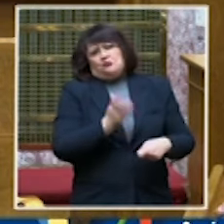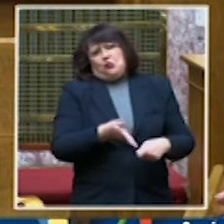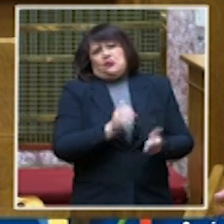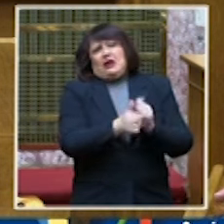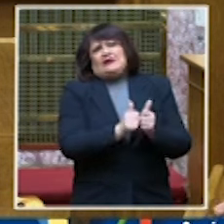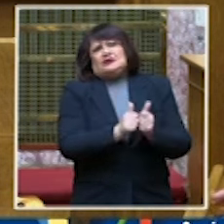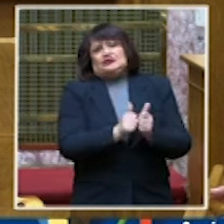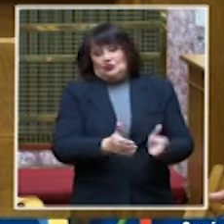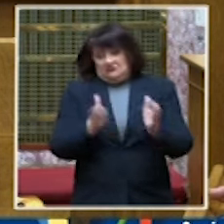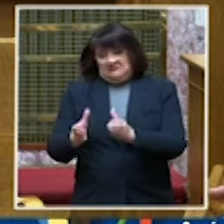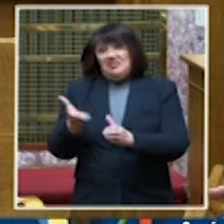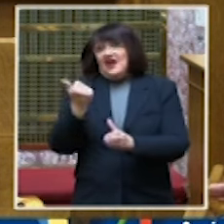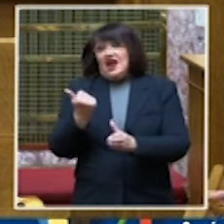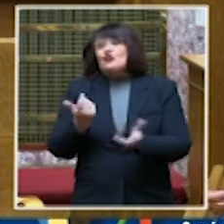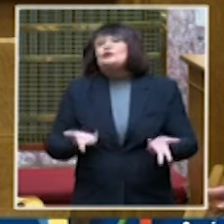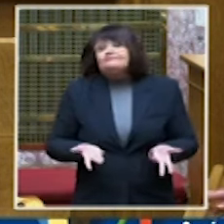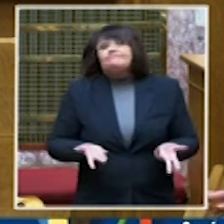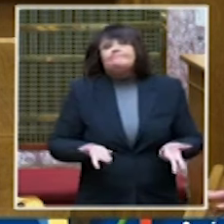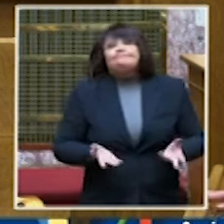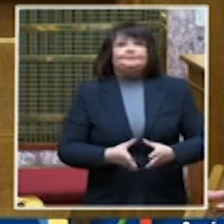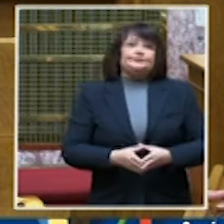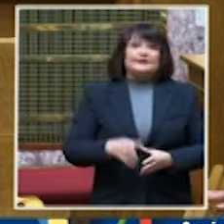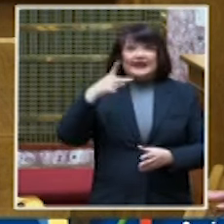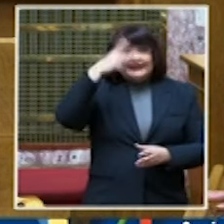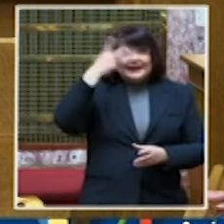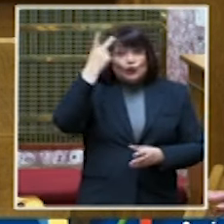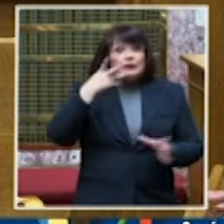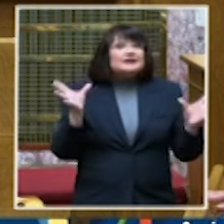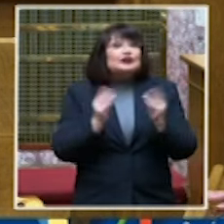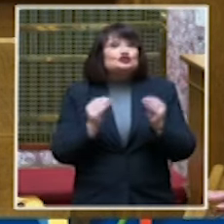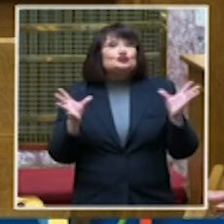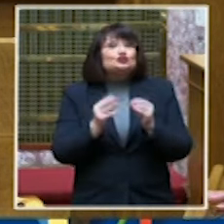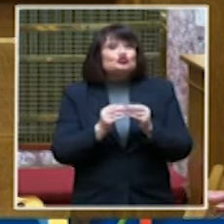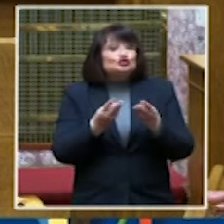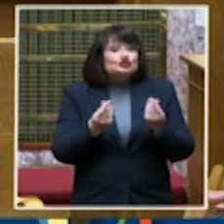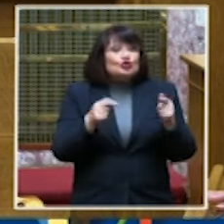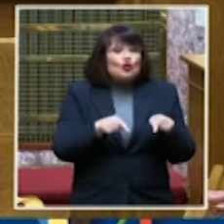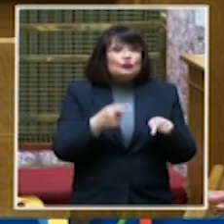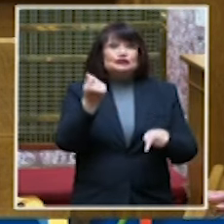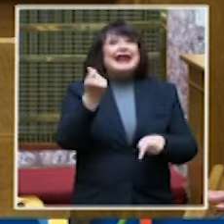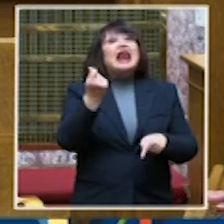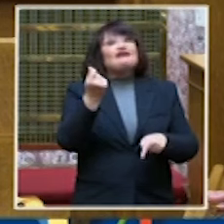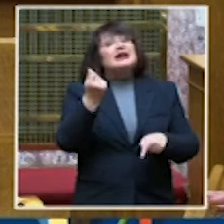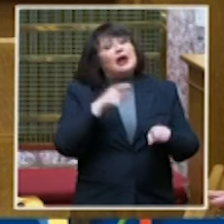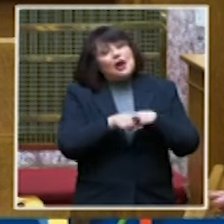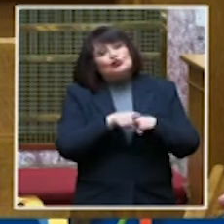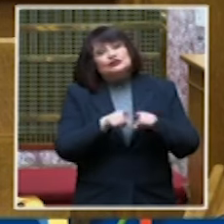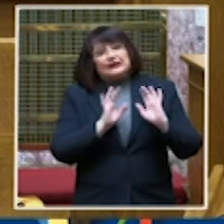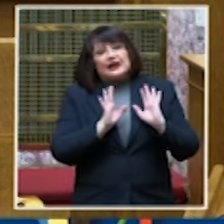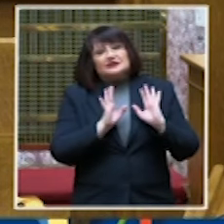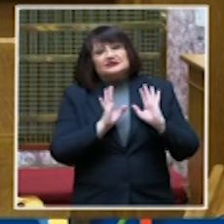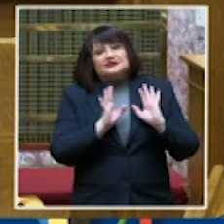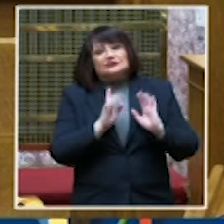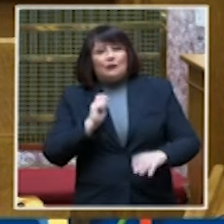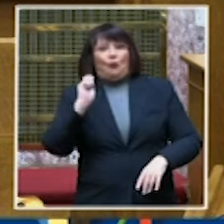σε αυτό το σύστημα τα δικαιώματα συνδέονται και με το χρήμα. Δεν δίνονται